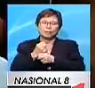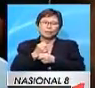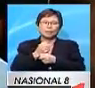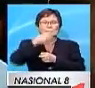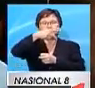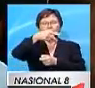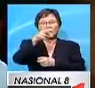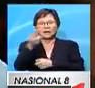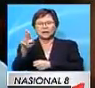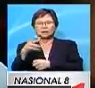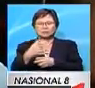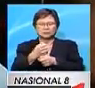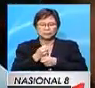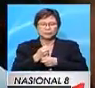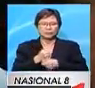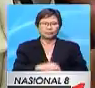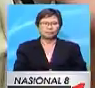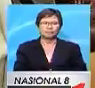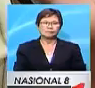penduduk